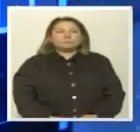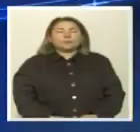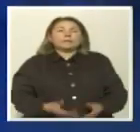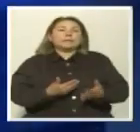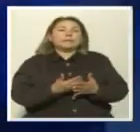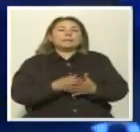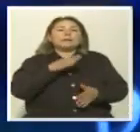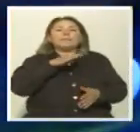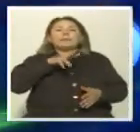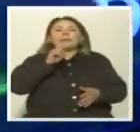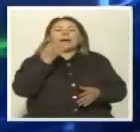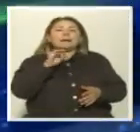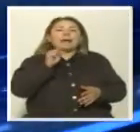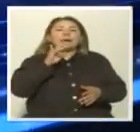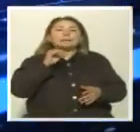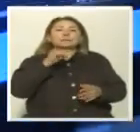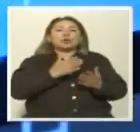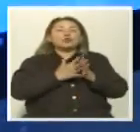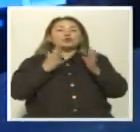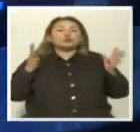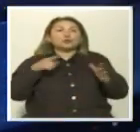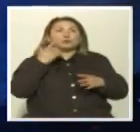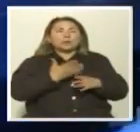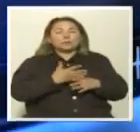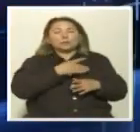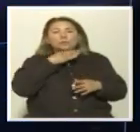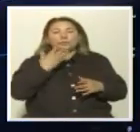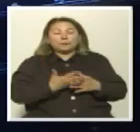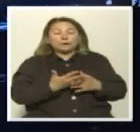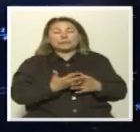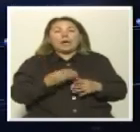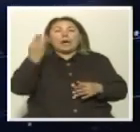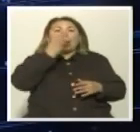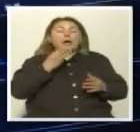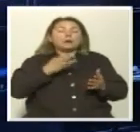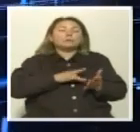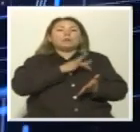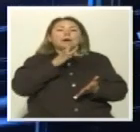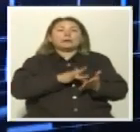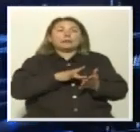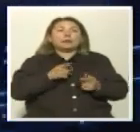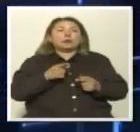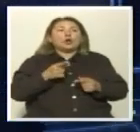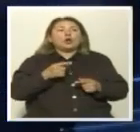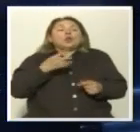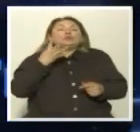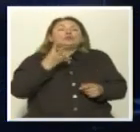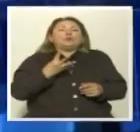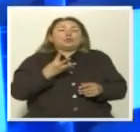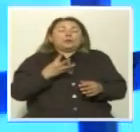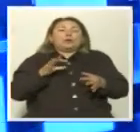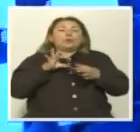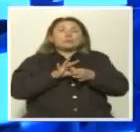Енді Флайарыстан жолаушылары ұзын сонар кезек күтпейді. Өйткені Ақтау халықаралық әуежайында 4 жаңа Айжан терминалы іске